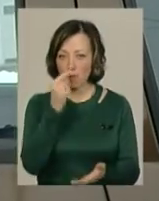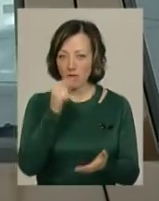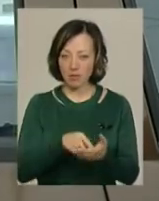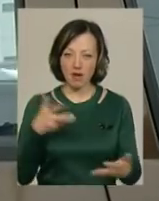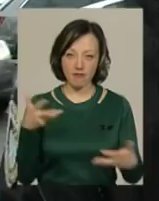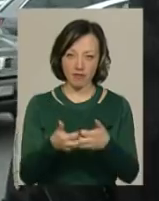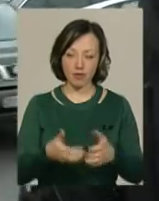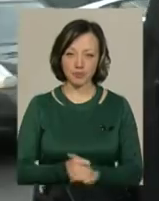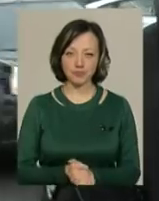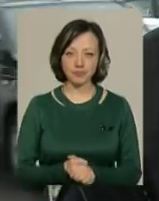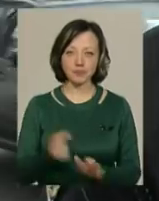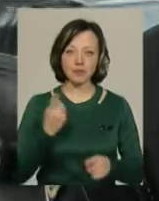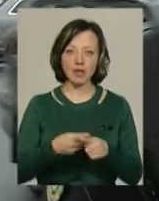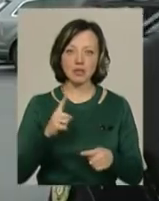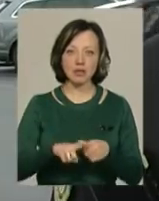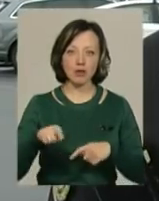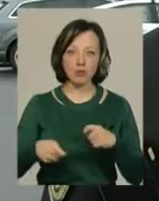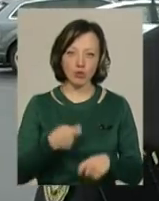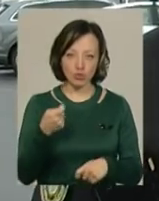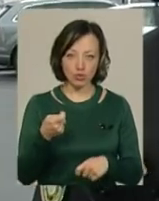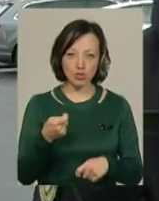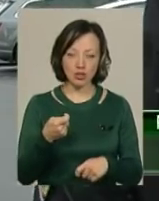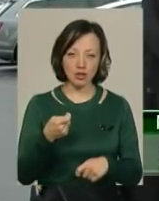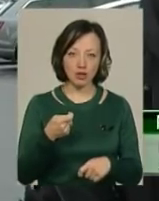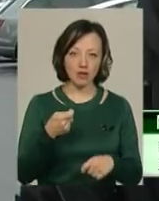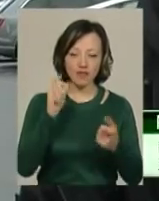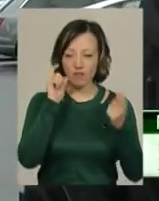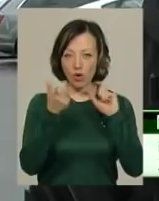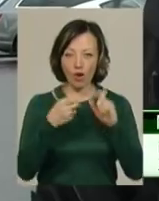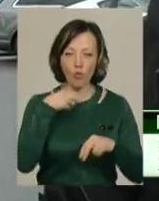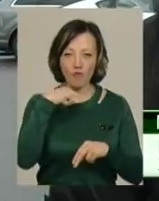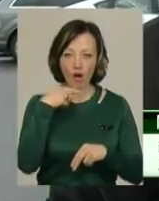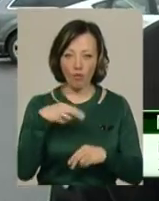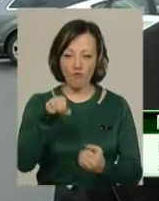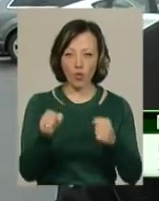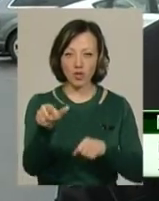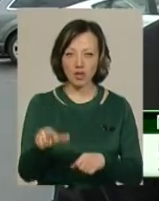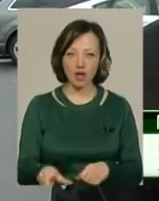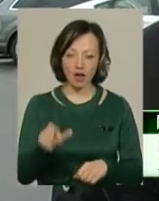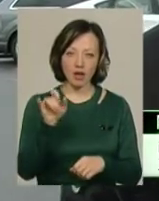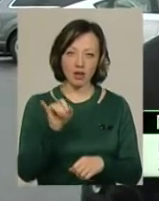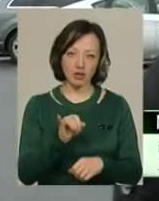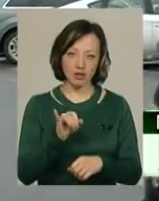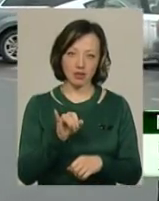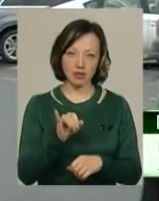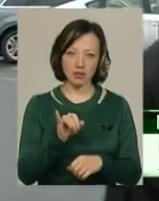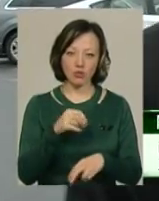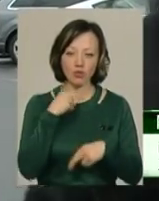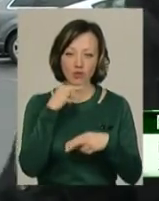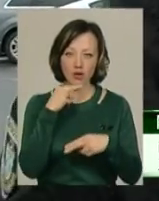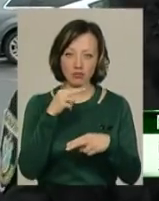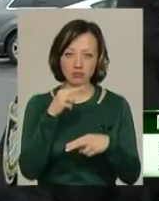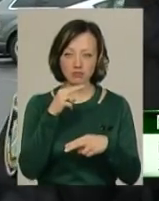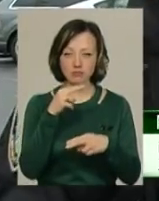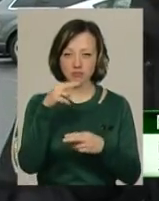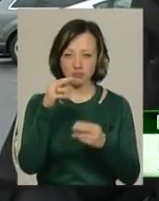ДТП. Дане правопорушення відволікає увагу водія та розсередоточує його увагу.